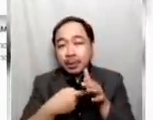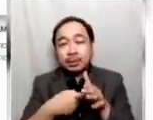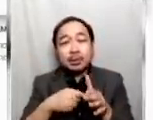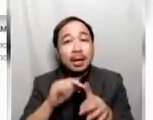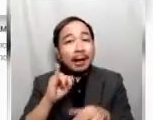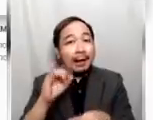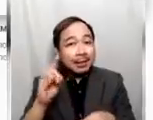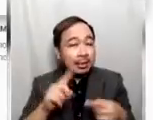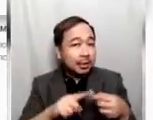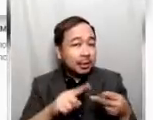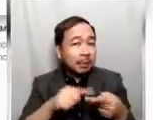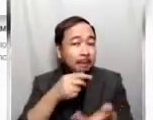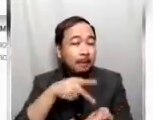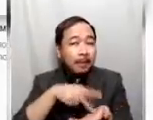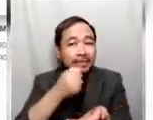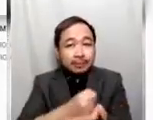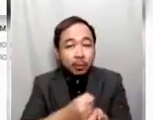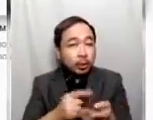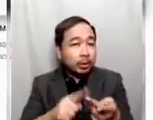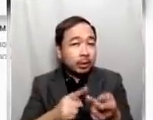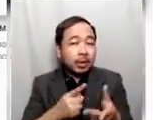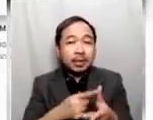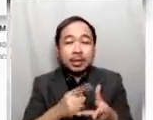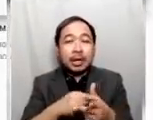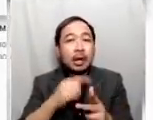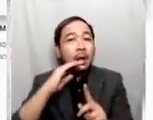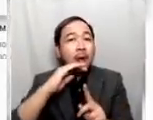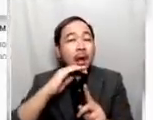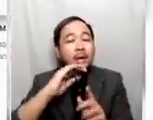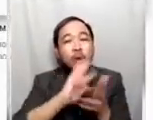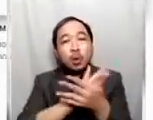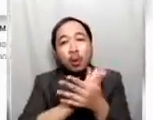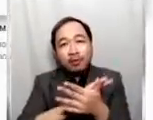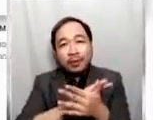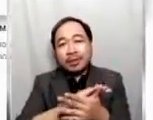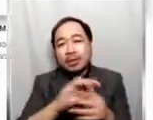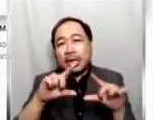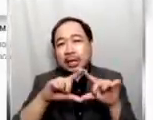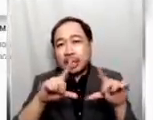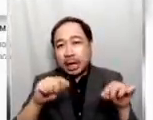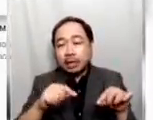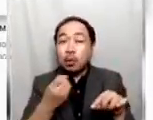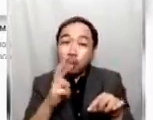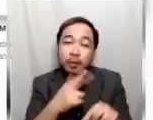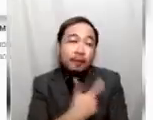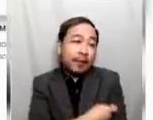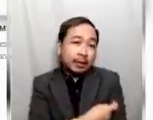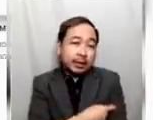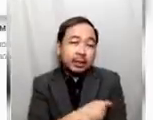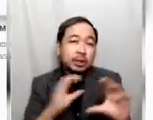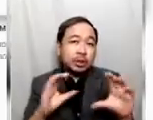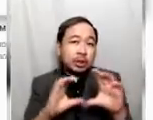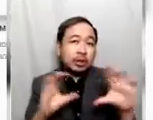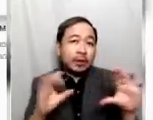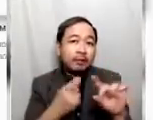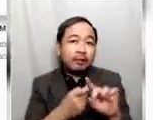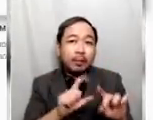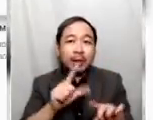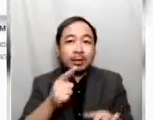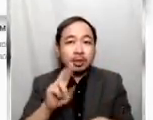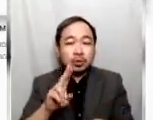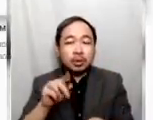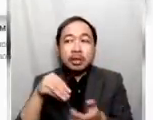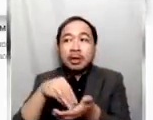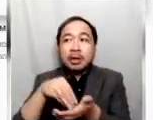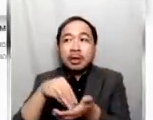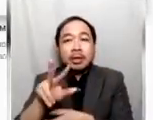passport at COVID-19 vaccination card o vaccination certificate mula sa LGU. Magbayad ng 300 pesos